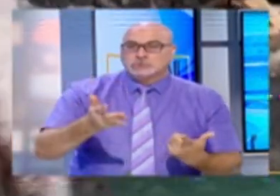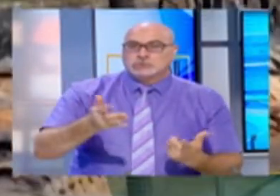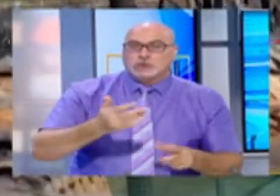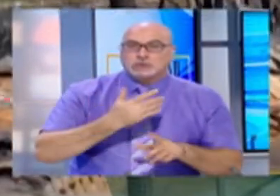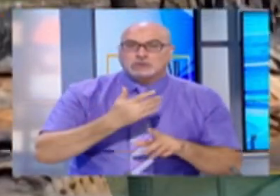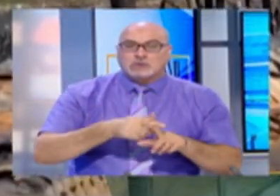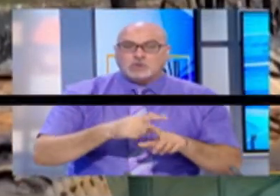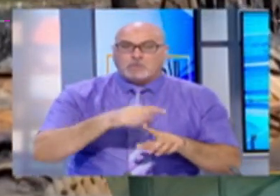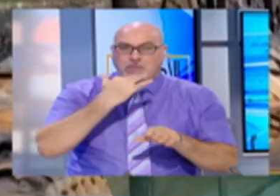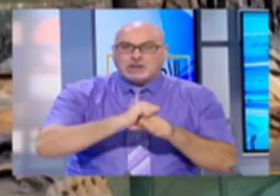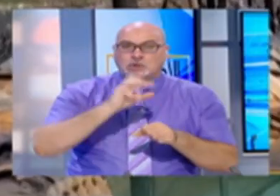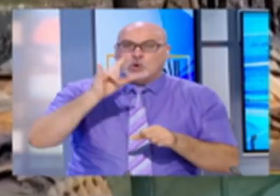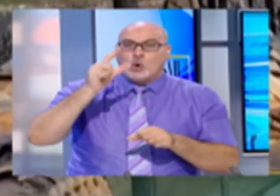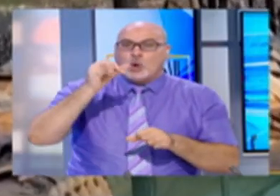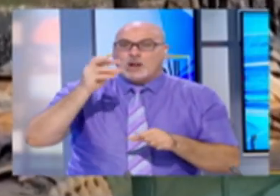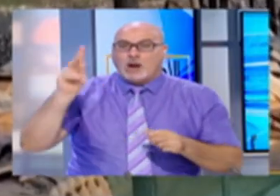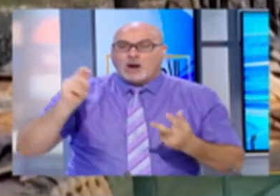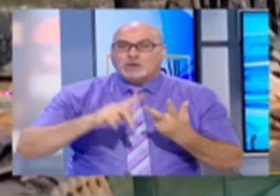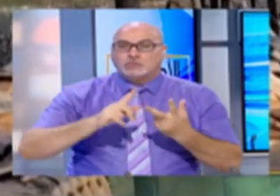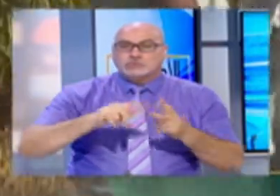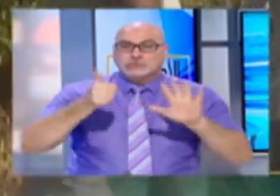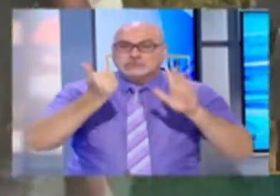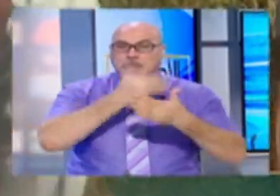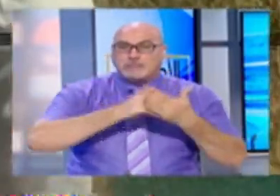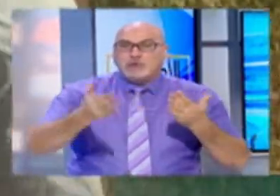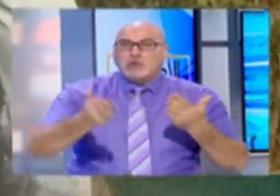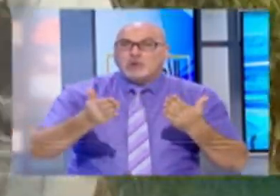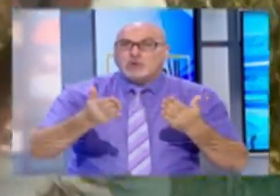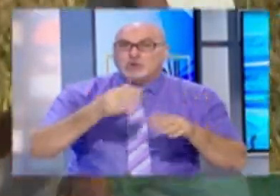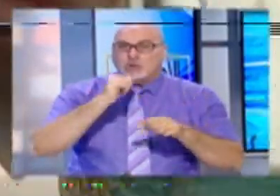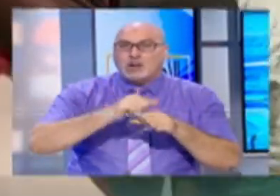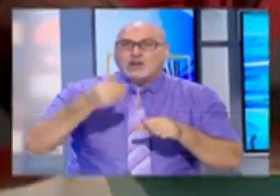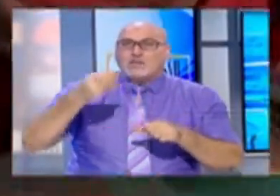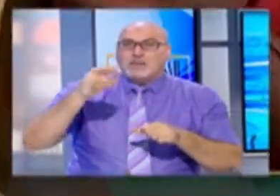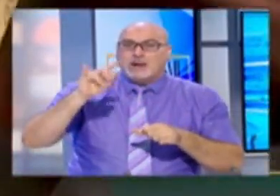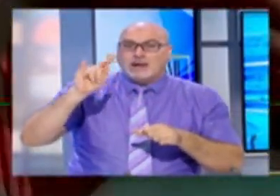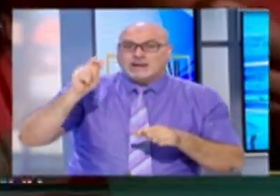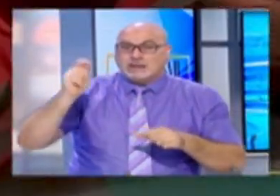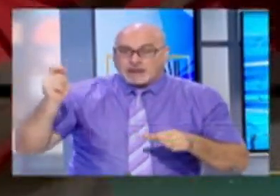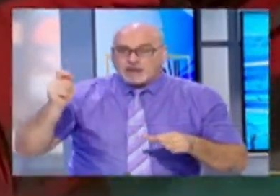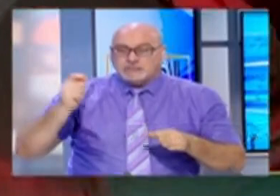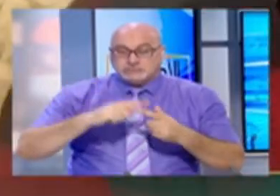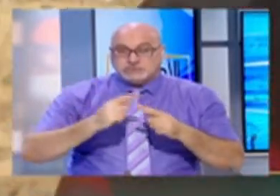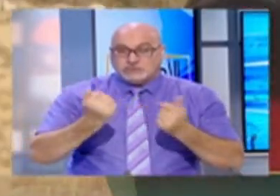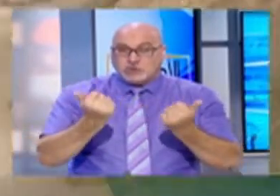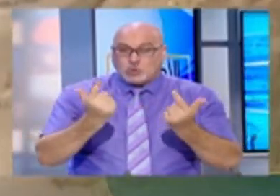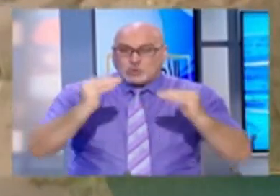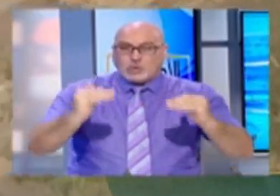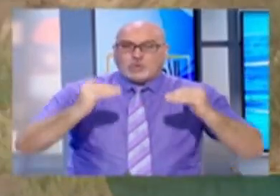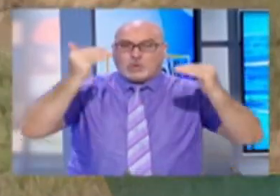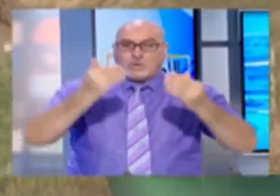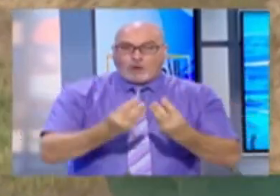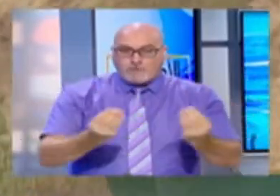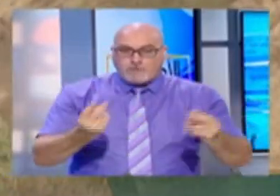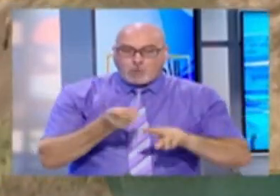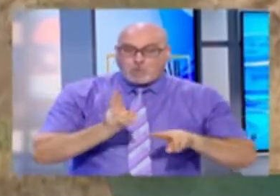لخطر الكوليرا و6 ملايين معرضون للإصابة بالملاريا، مما يرشح لارتفاع عدد وفيات الأطفال